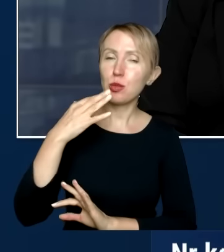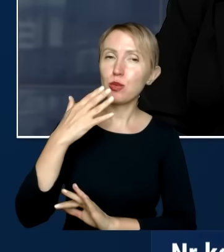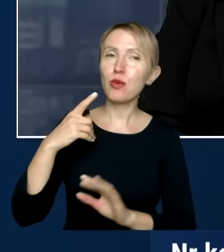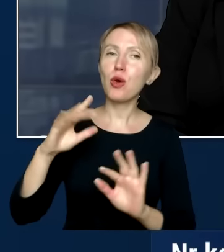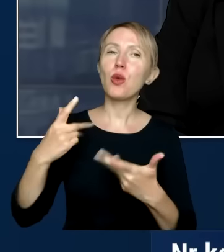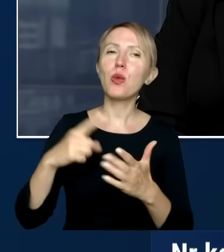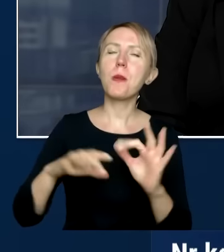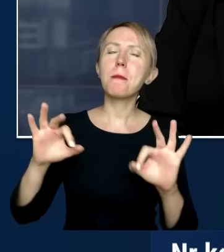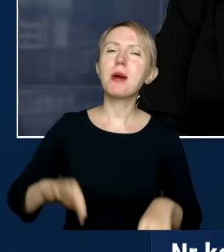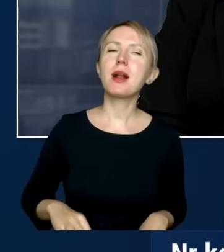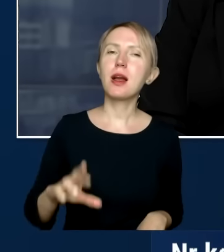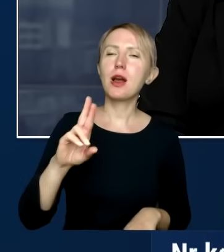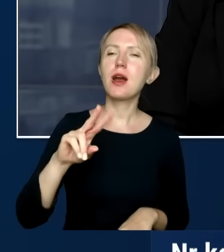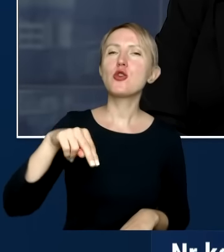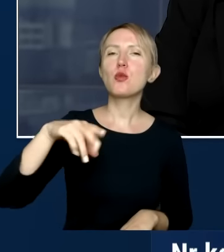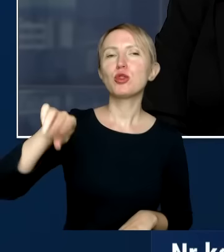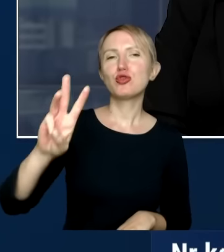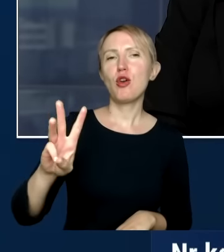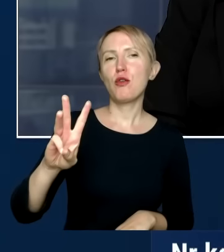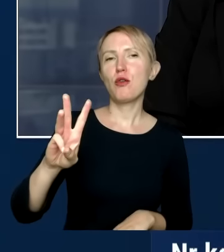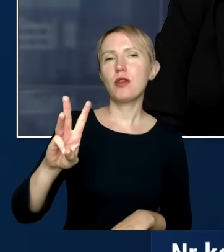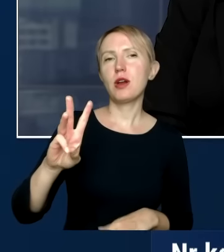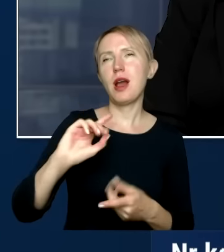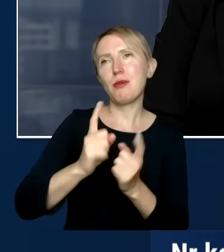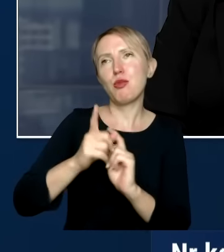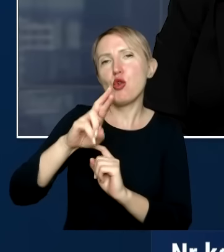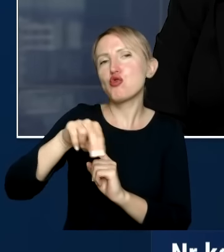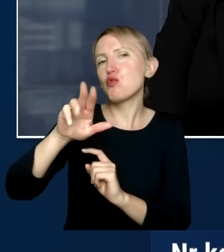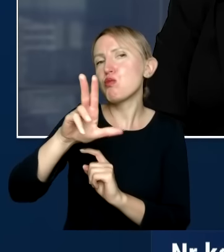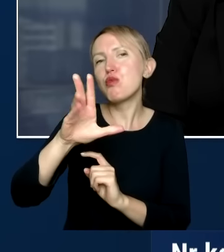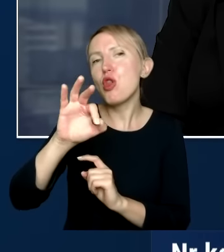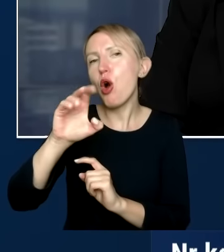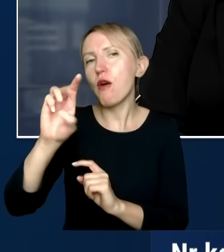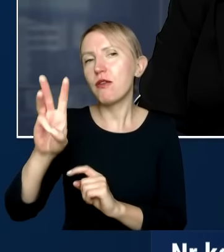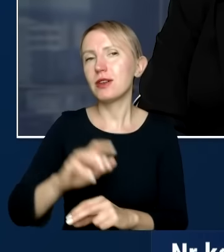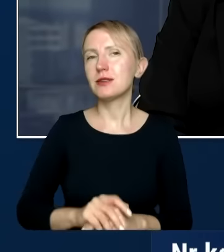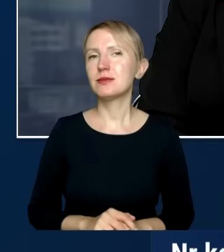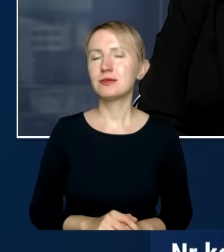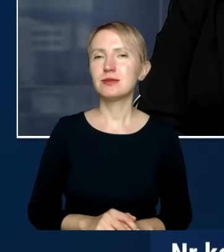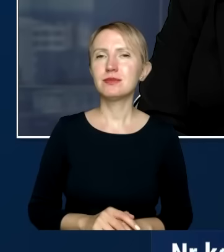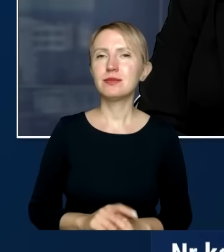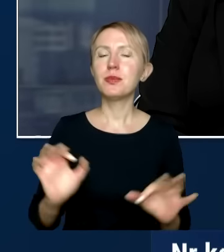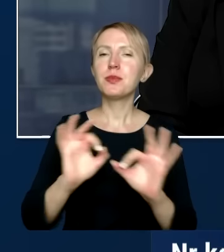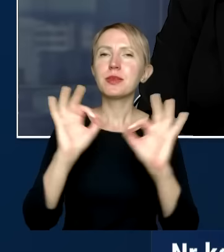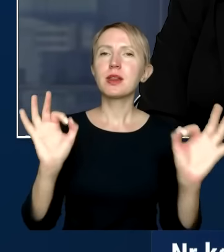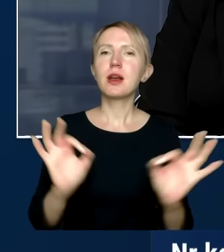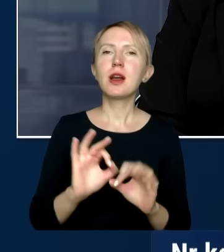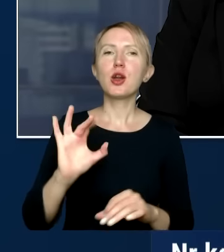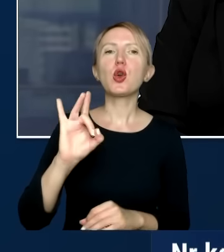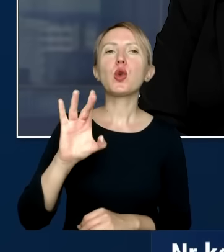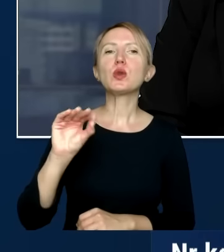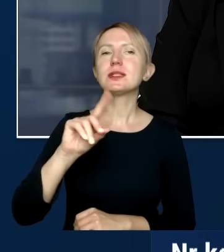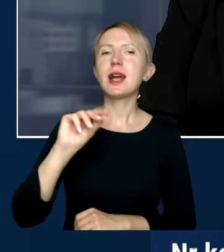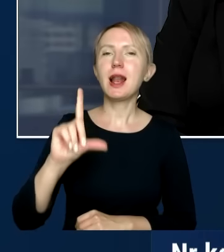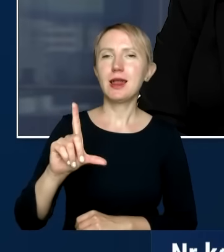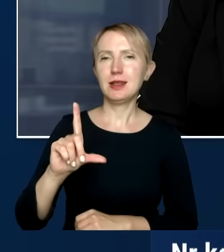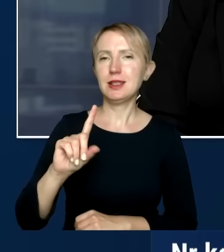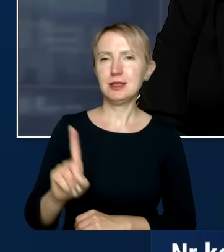pana rubcowo czy też Rublowa jak co niektórzy o nim mówią ale generalnie nie pana gzia Lesia jak państwo kojarzą i